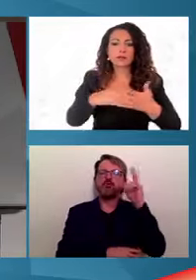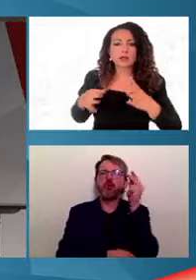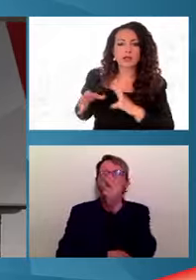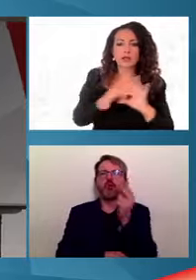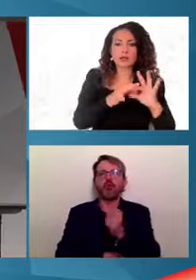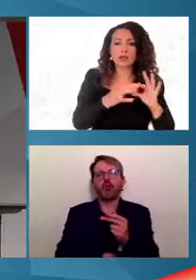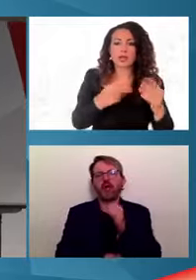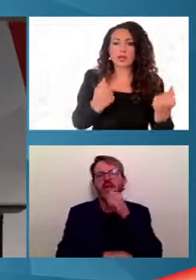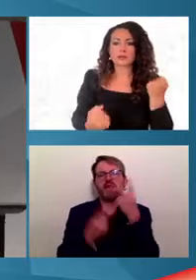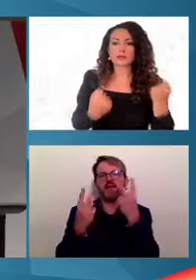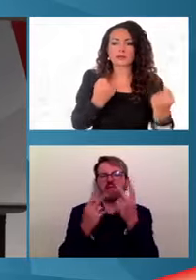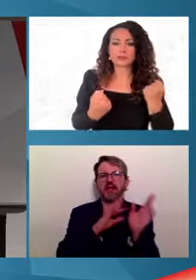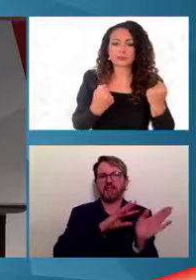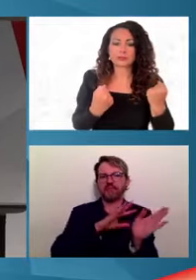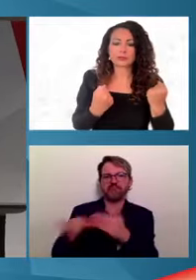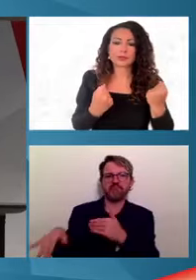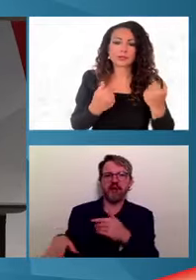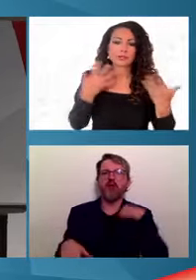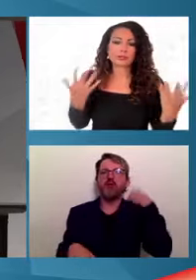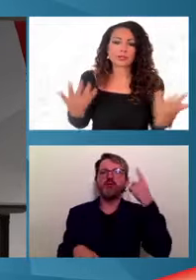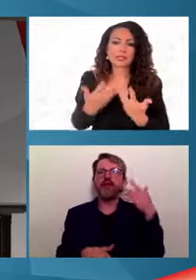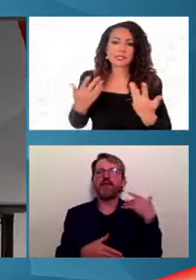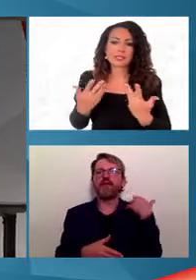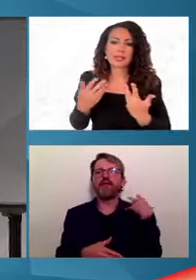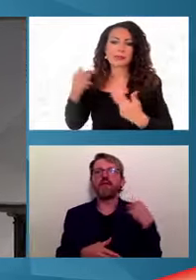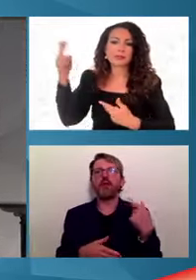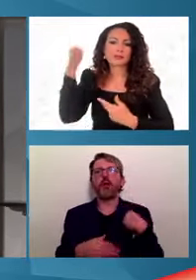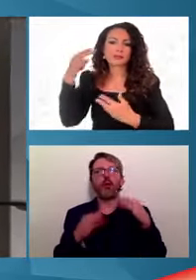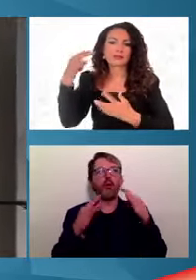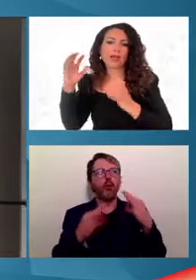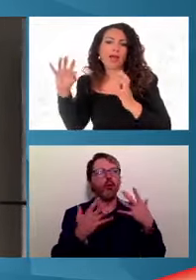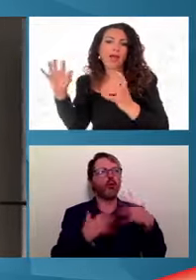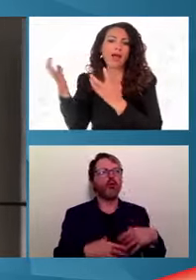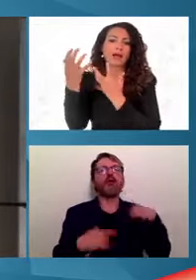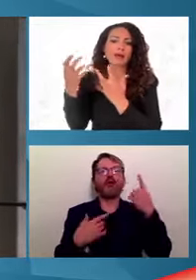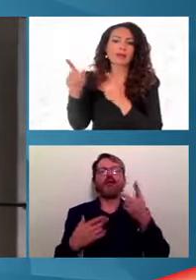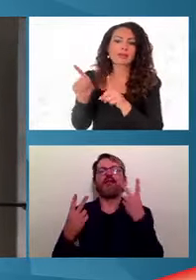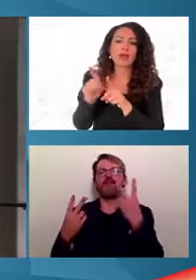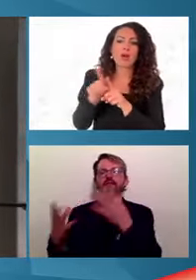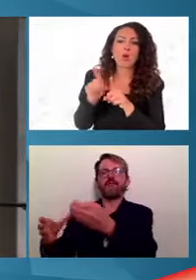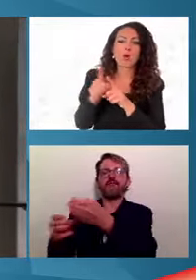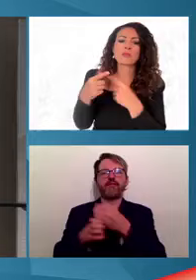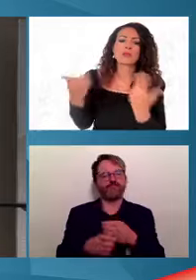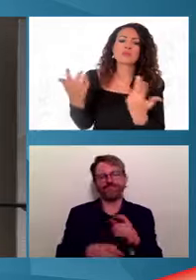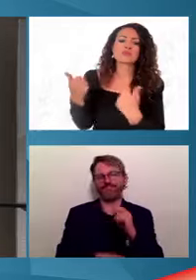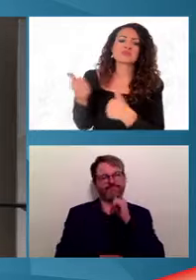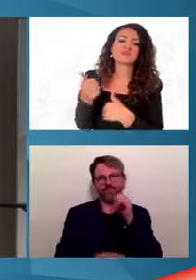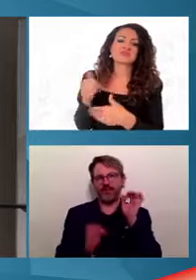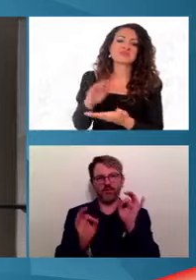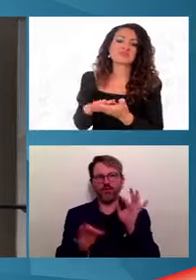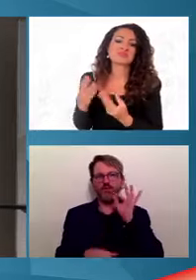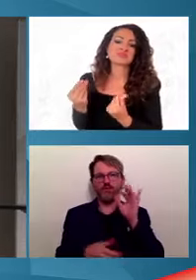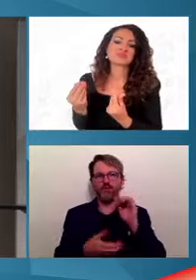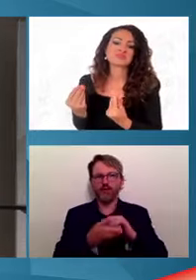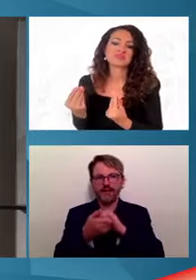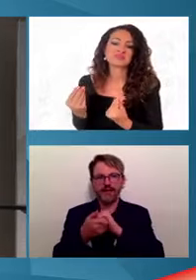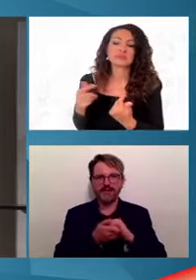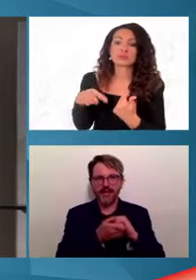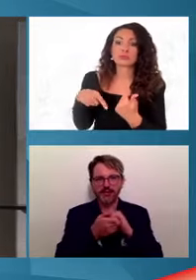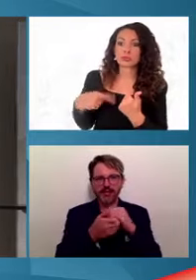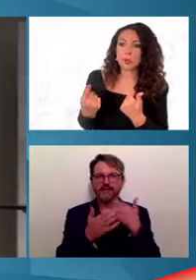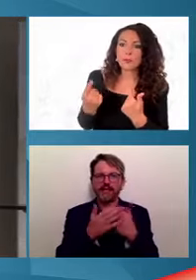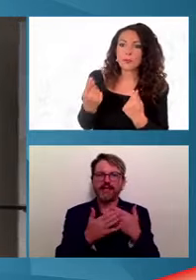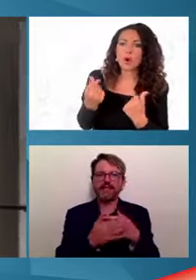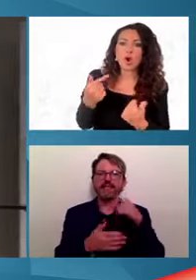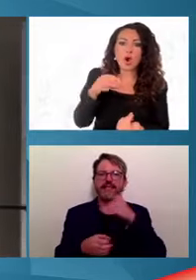zweitrangig, aber dann werden sie wieder zentral, wenn es uns wieder gut geht. Das wäre tragisch für eine Gesellschaft. Und hier müssen wir zur Absicherung dieses